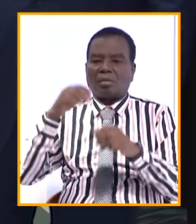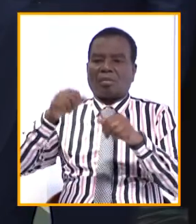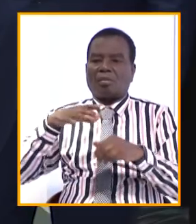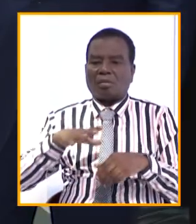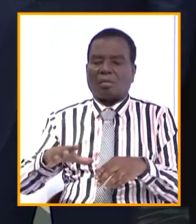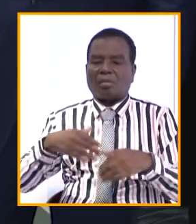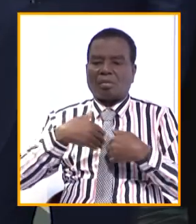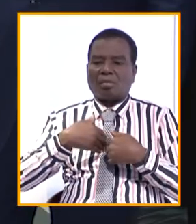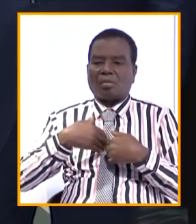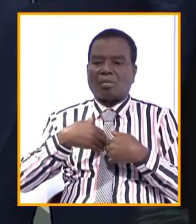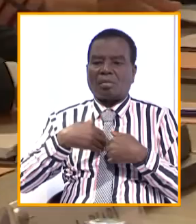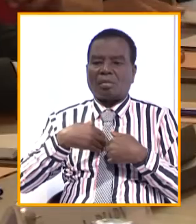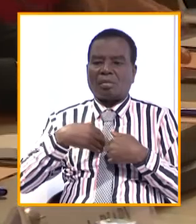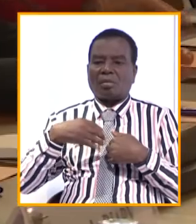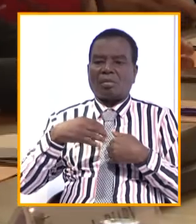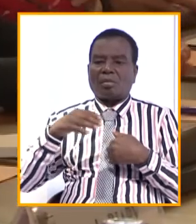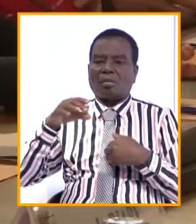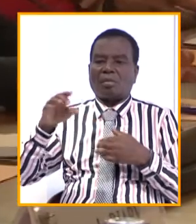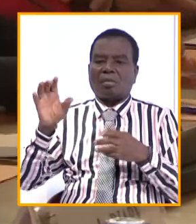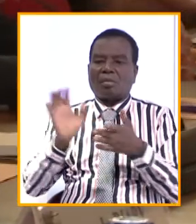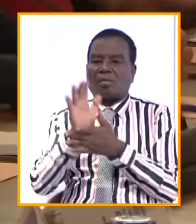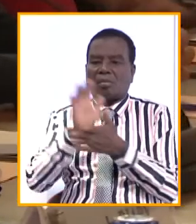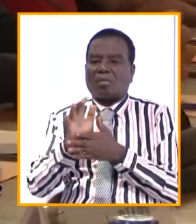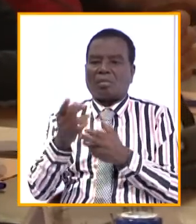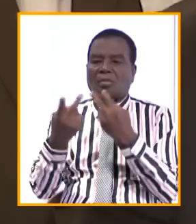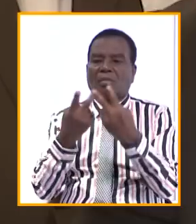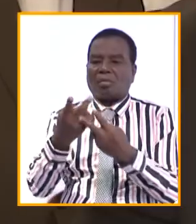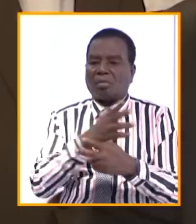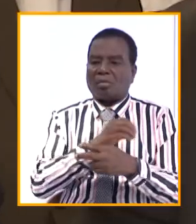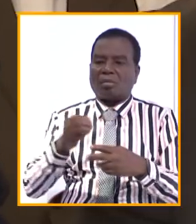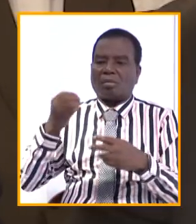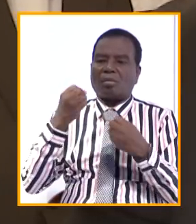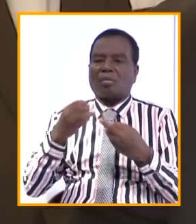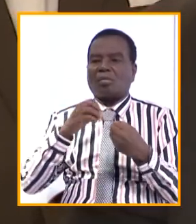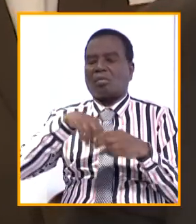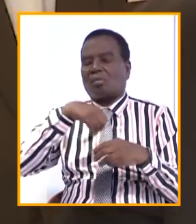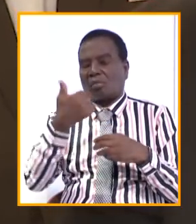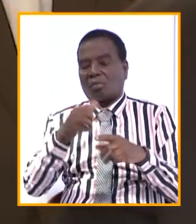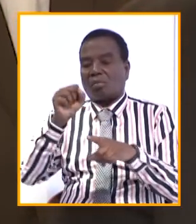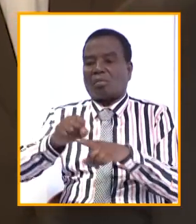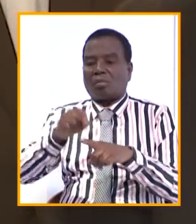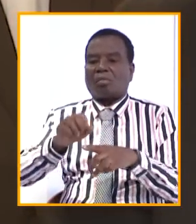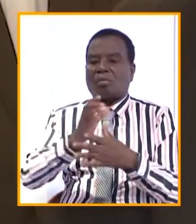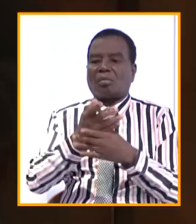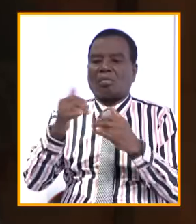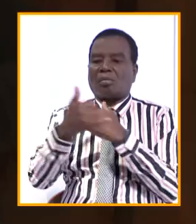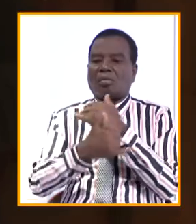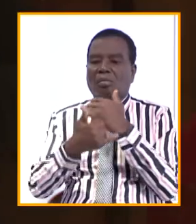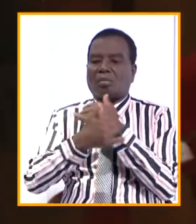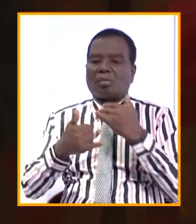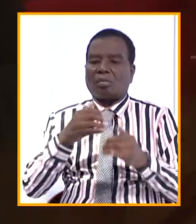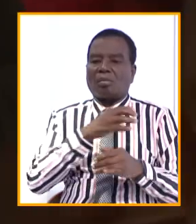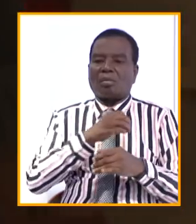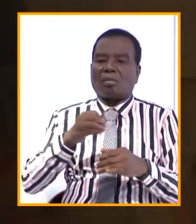n'auraient jamais pu avoir en dehors de cette loi. Plusieurs autres sujets ont été abordés pour le renforcement de la coopération entre les deux pays qui entretiennent